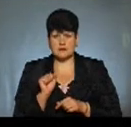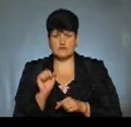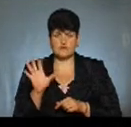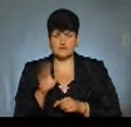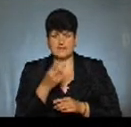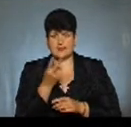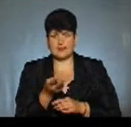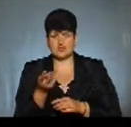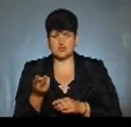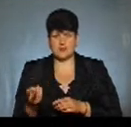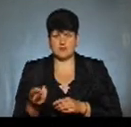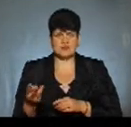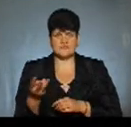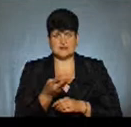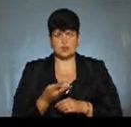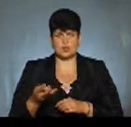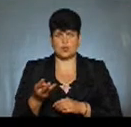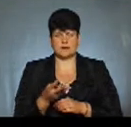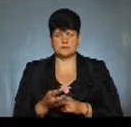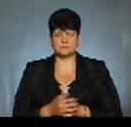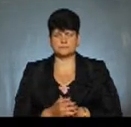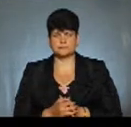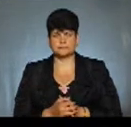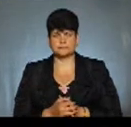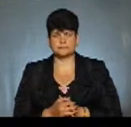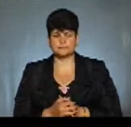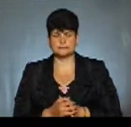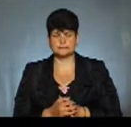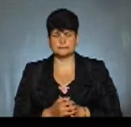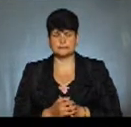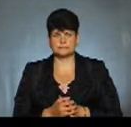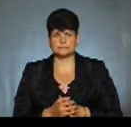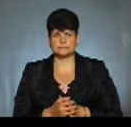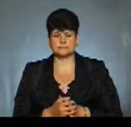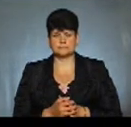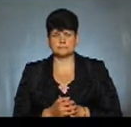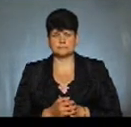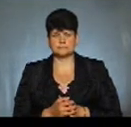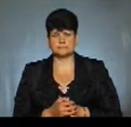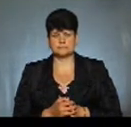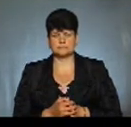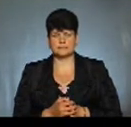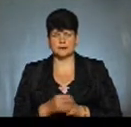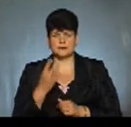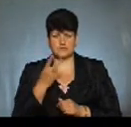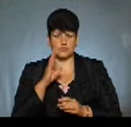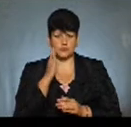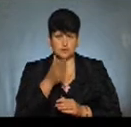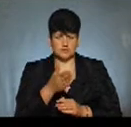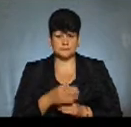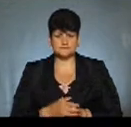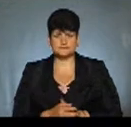лежали там, всі троє. Один так, другий, а два туди, до